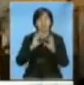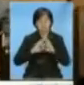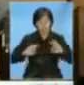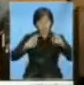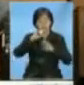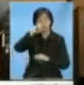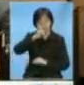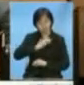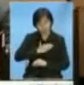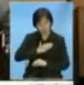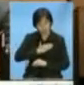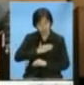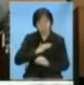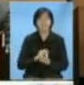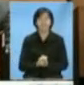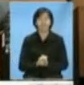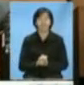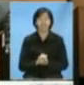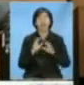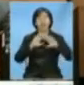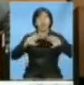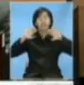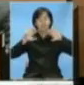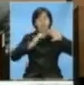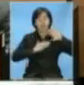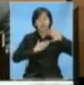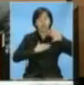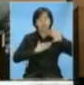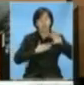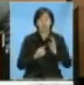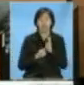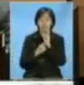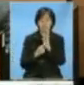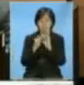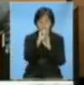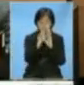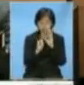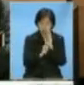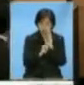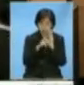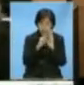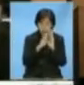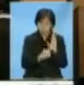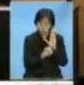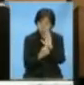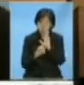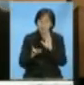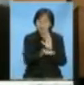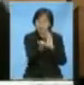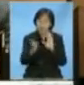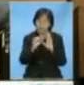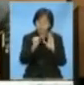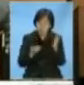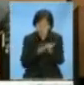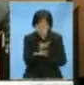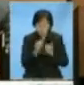ทยซึ่งเป็นวันที่รัฐบาลขอความเห็นชอบให้สภาผู้แทนราษฎรผ่านร่างพระราชบั